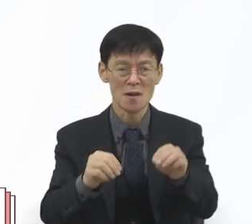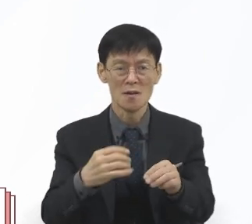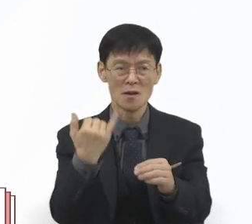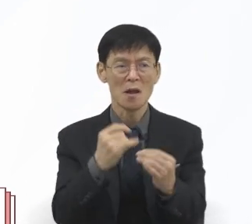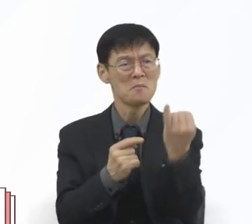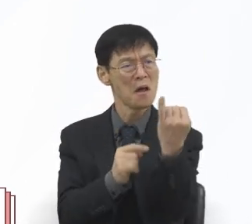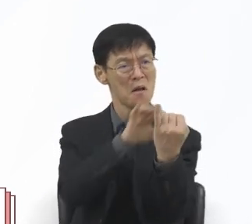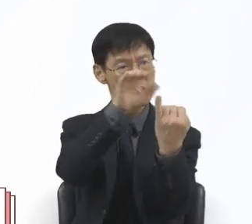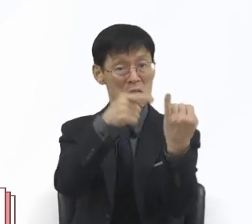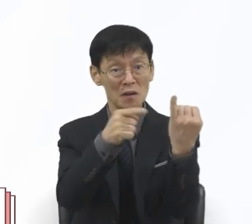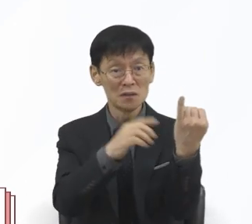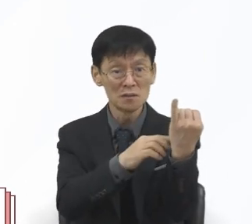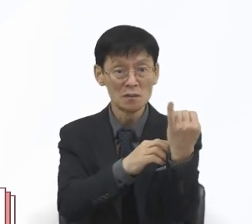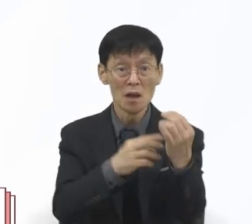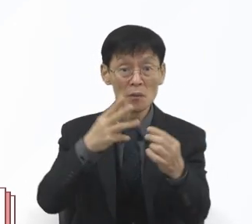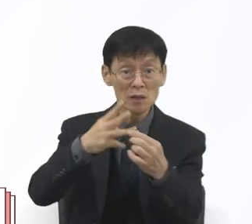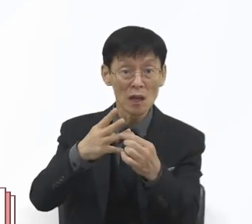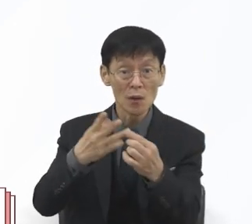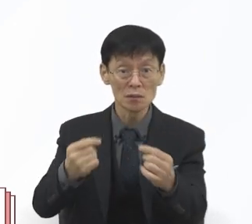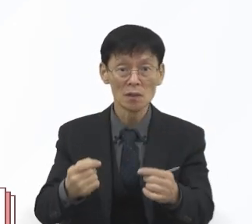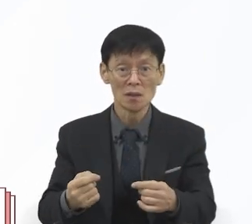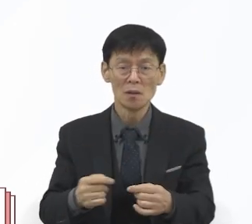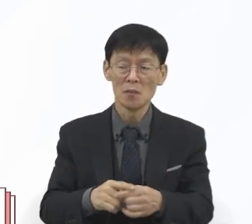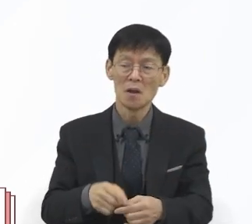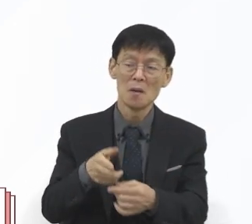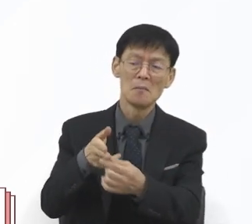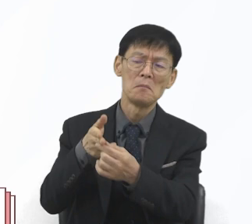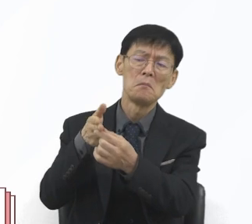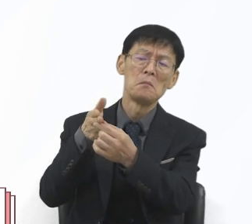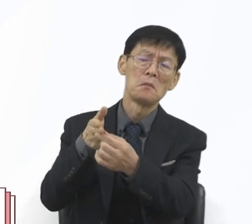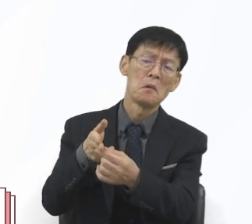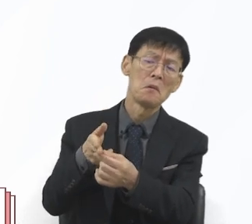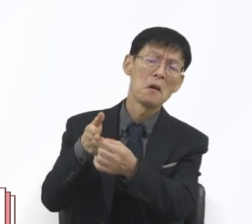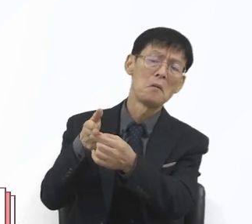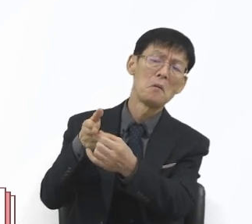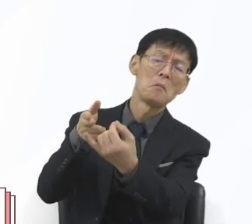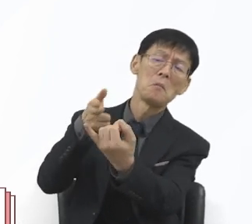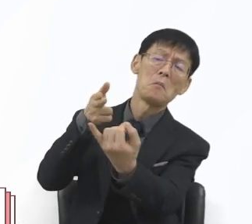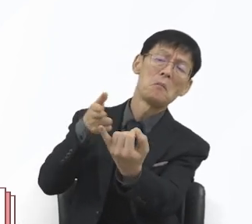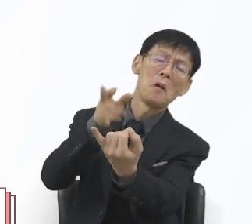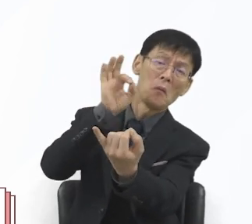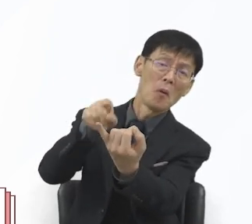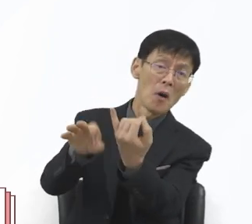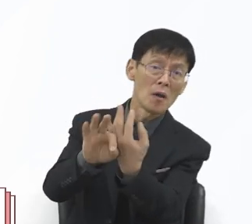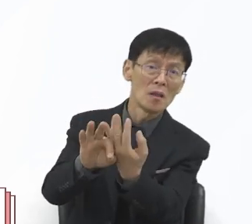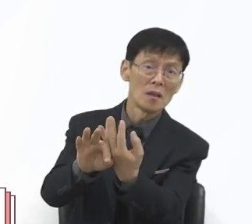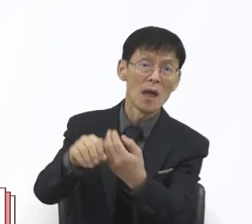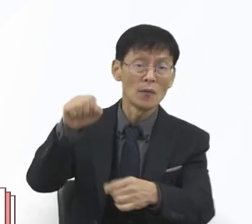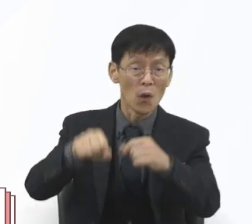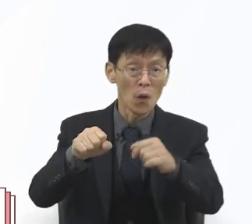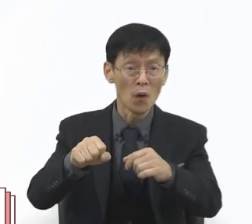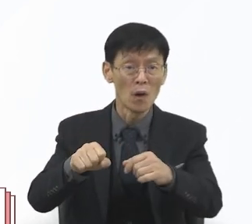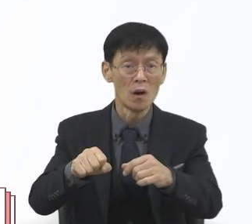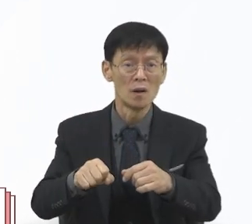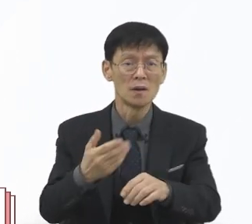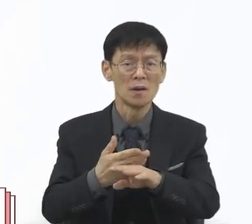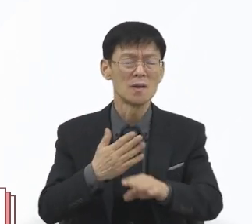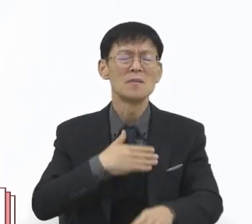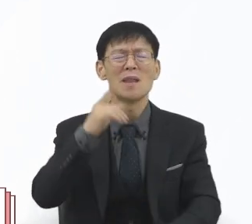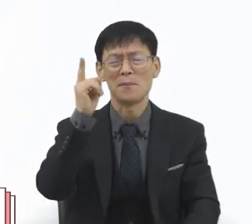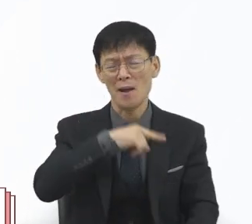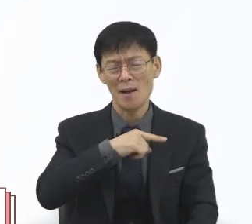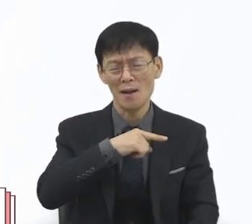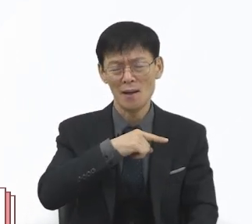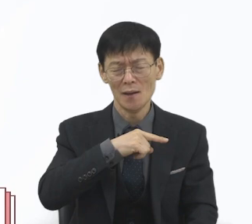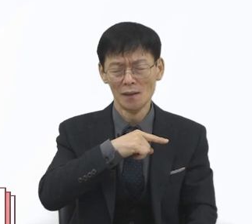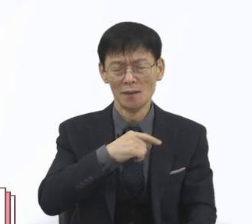사진을 올리거나 세 번째 사례처럼 상대방 몸의 특정 부위를 많이 쳐다보는 행동은 다른